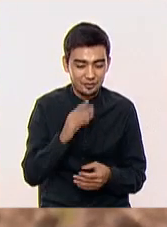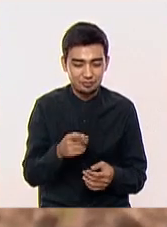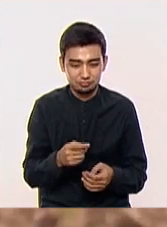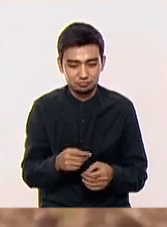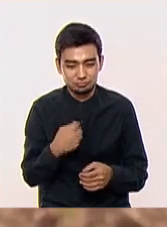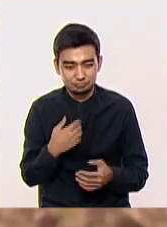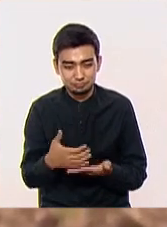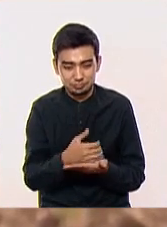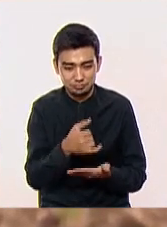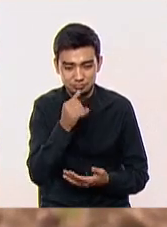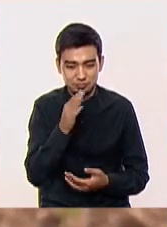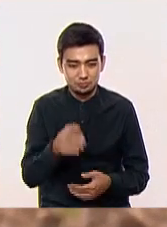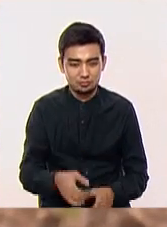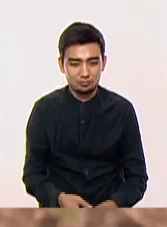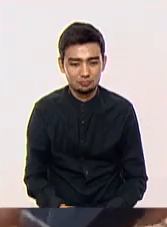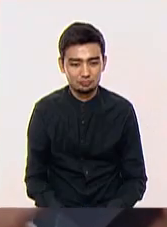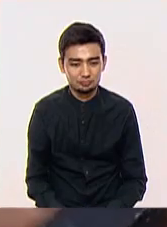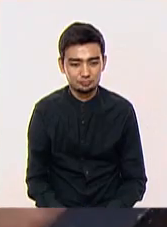говорит фермер.